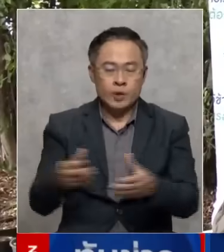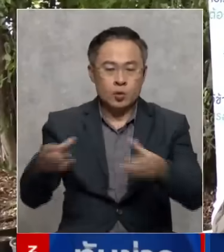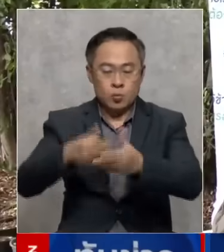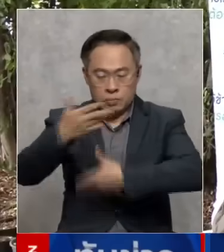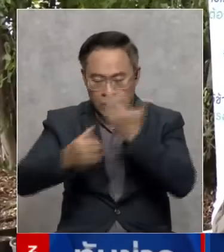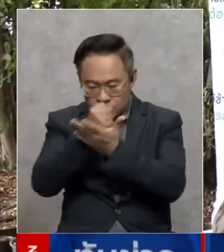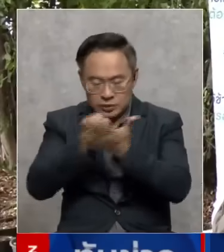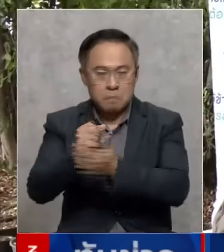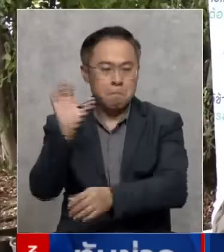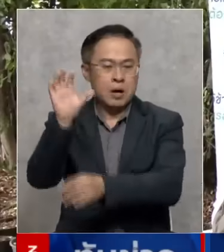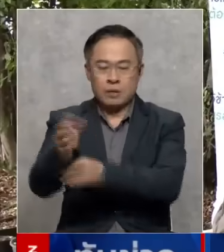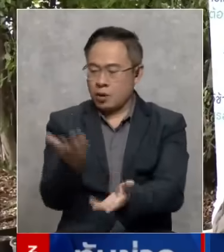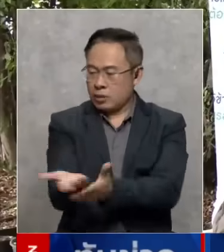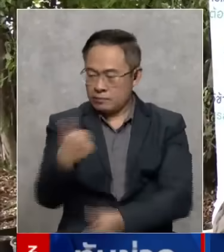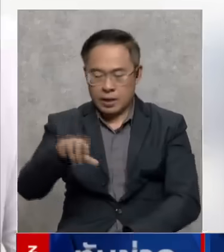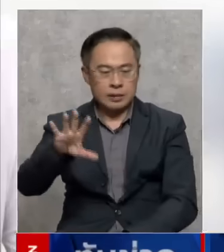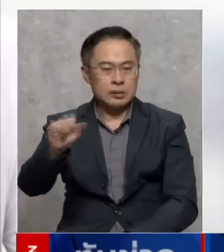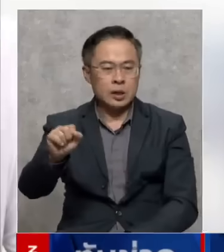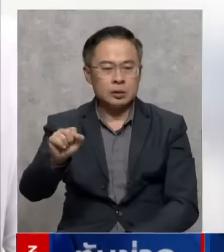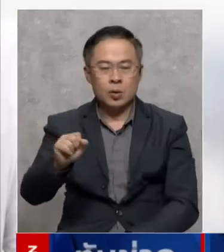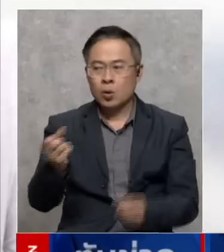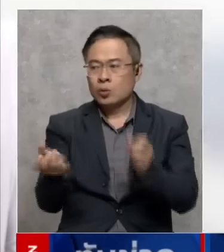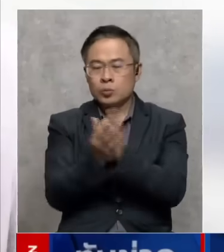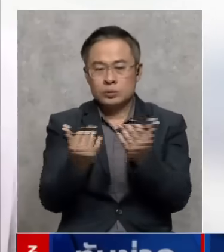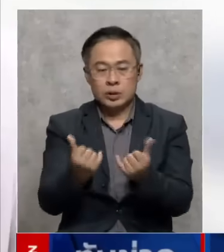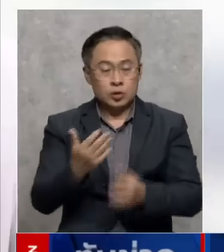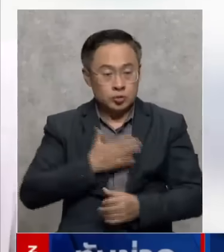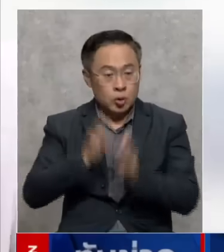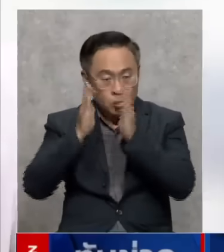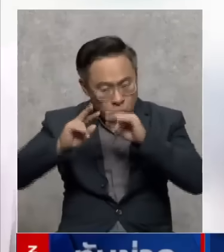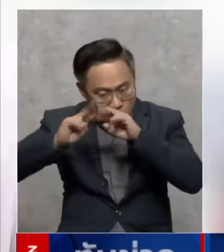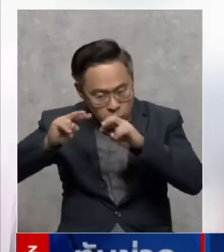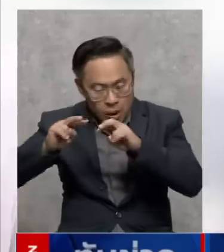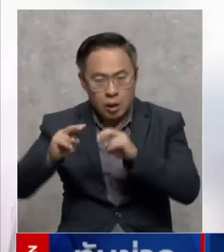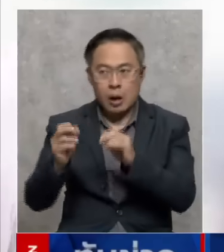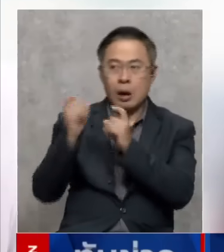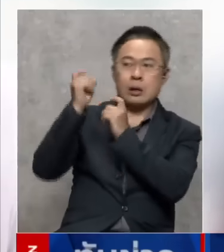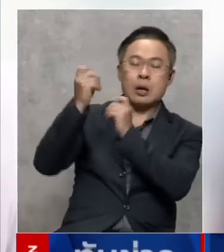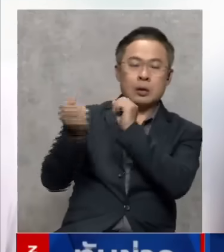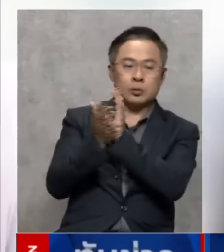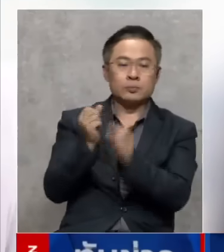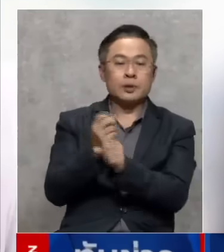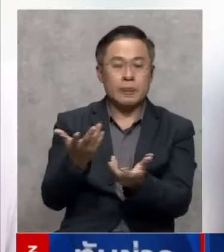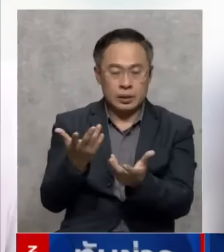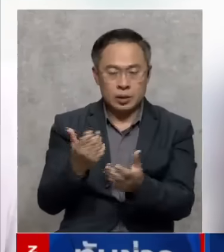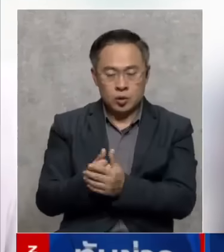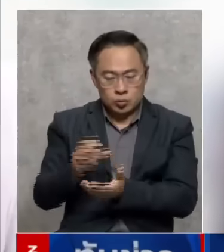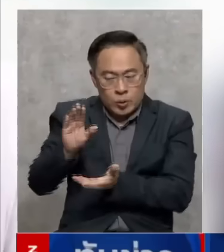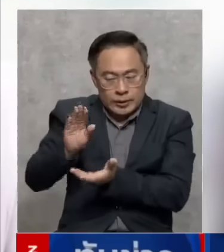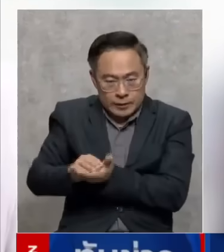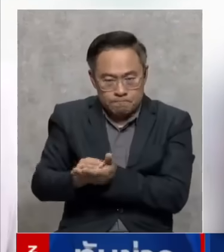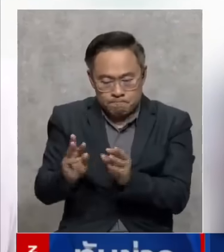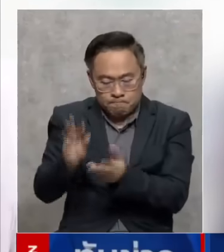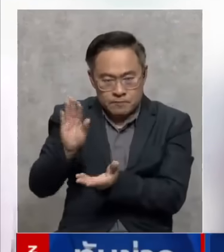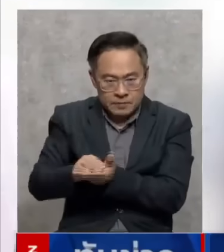เค้นเพื่อที่จะไปเอาที่อยู่ของเขาจนตนเองเนี่ยต้องนำคลิปเสียงที่มีการเจรจาเรื่องของเงินส่งให้กับตำรวจแลกกับ